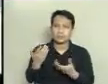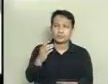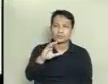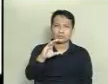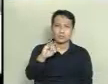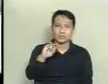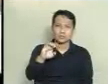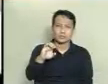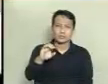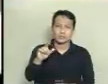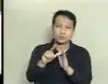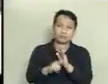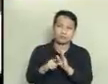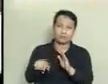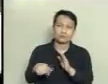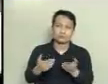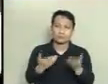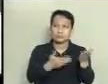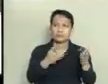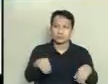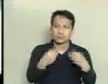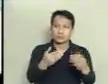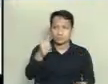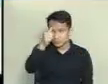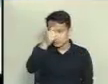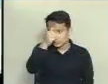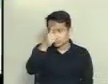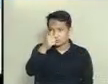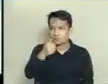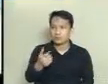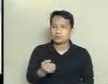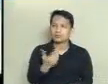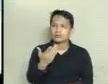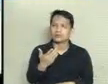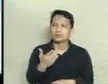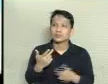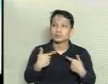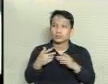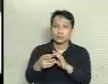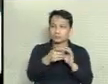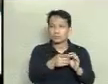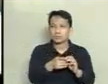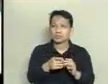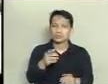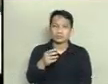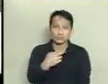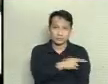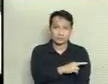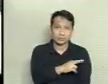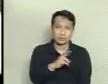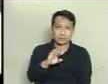na citizenship law. Layon kasi nitong bigyan ng citizenship ang mga Indian na kabilang sa